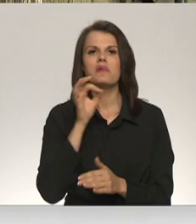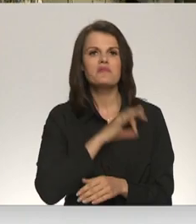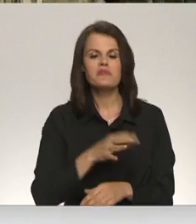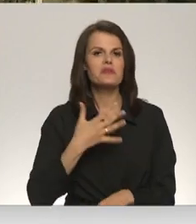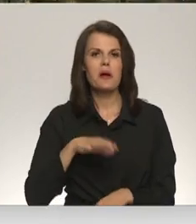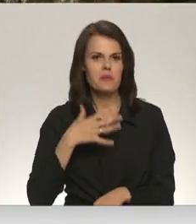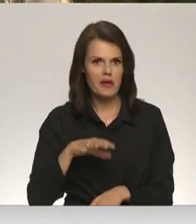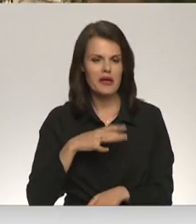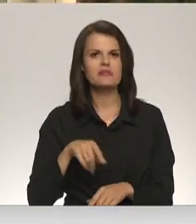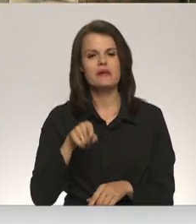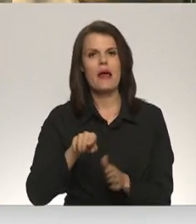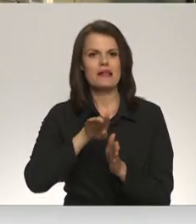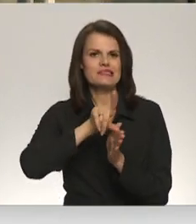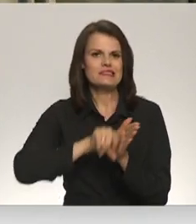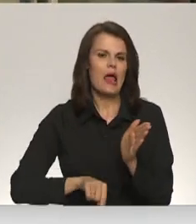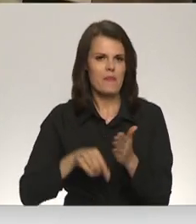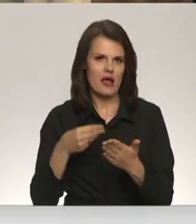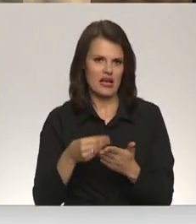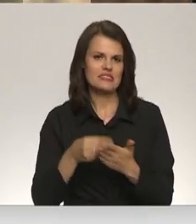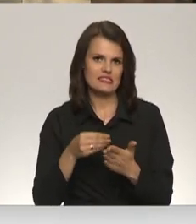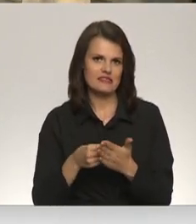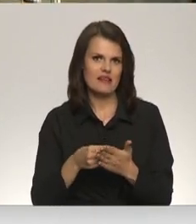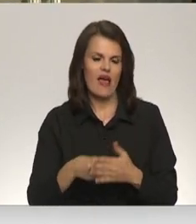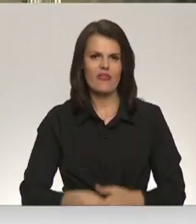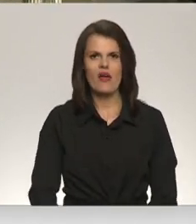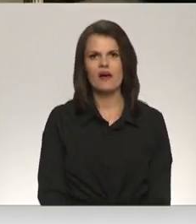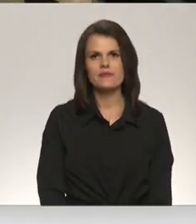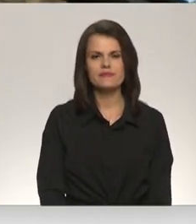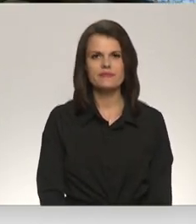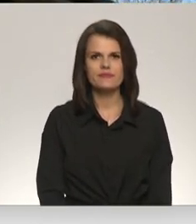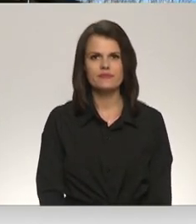iedzīvotāju domām ir zemākas cenas. Madara Līcīte, Igors Stūns, Latvijas televīzija.